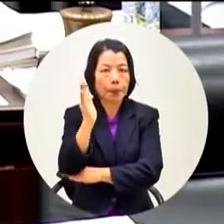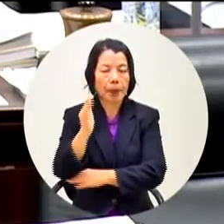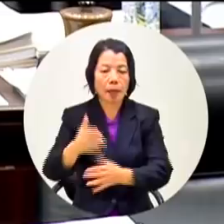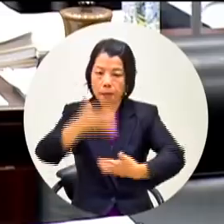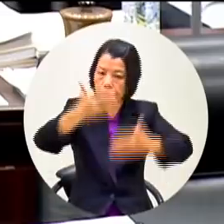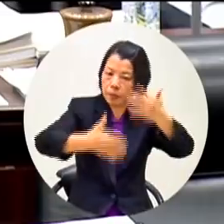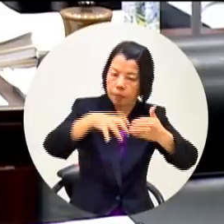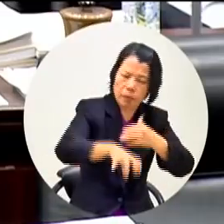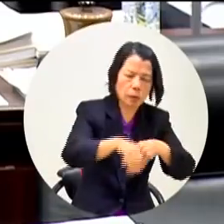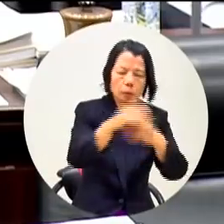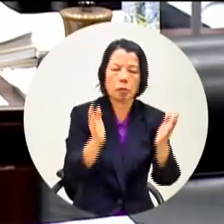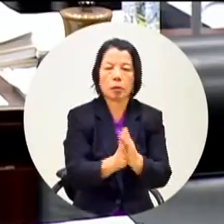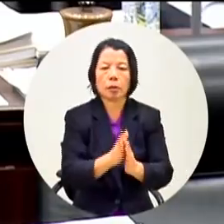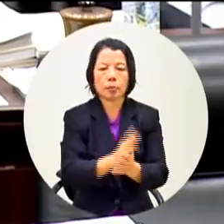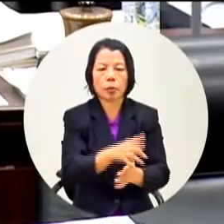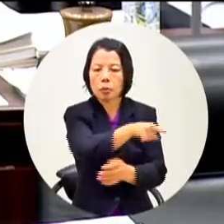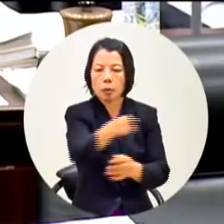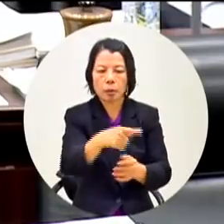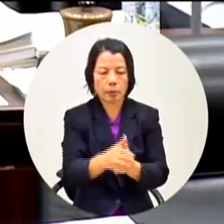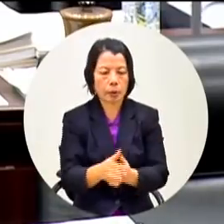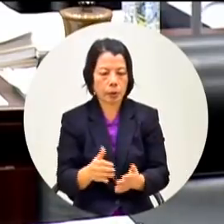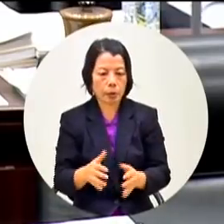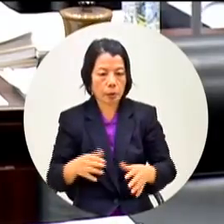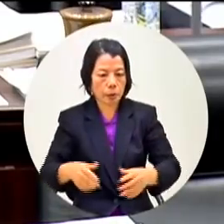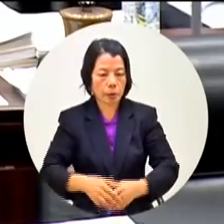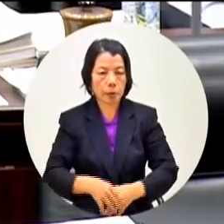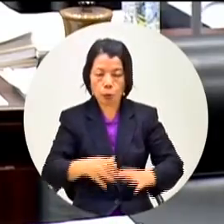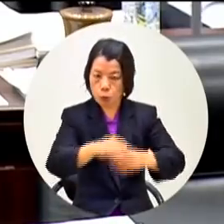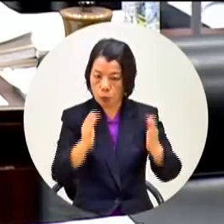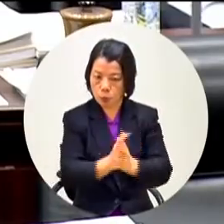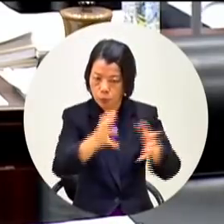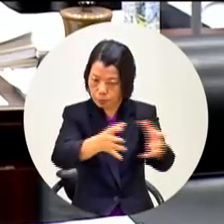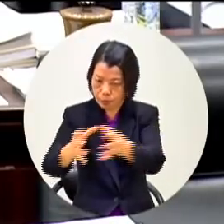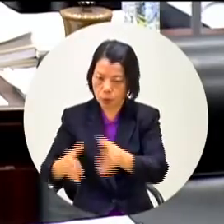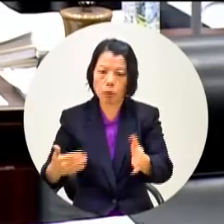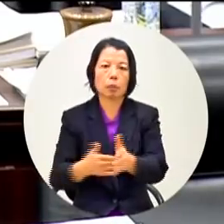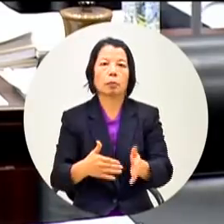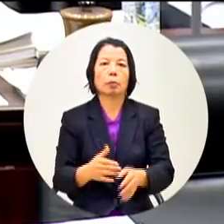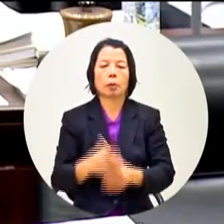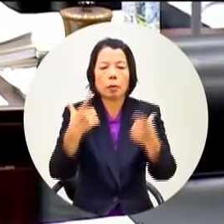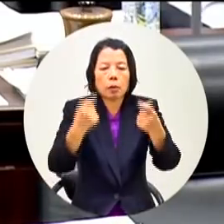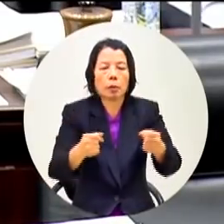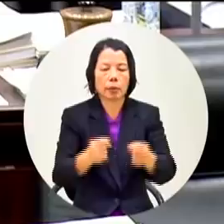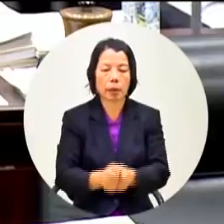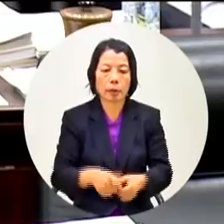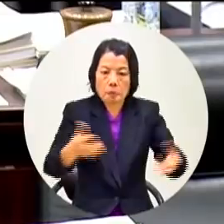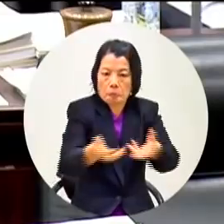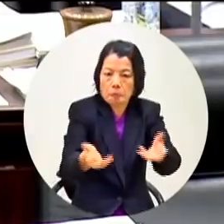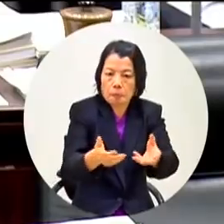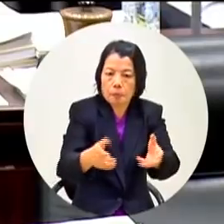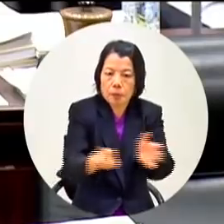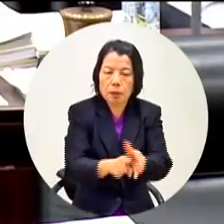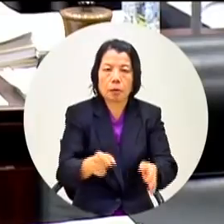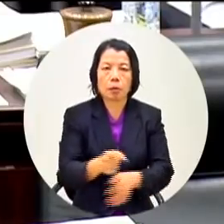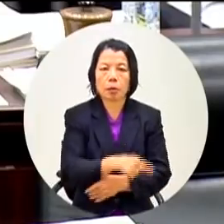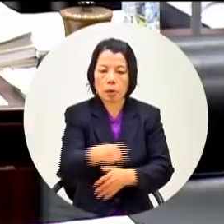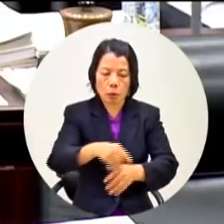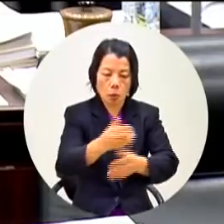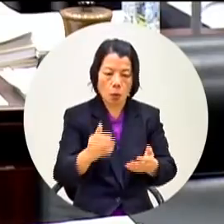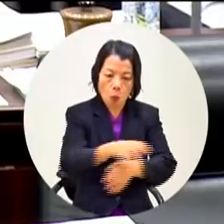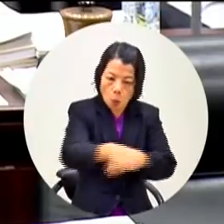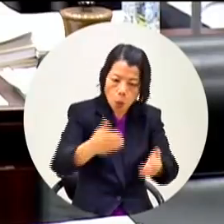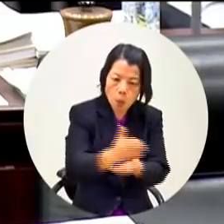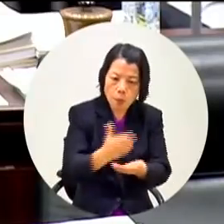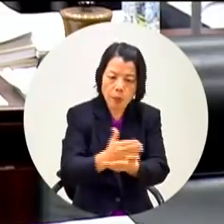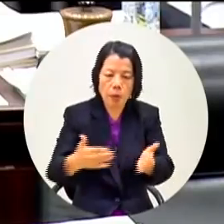在开幕了。所以，因本来在起的时阵，咱通过的环评、咱通过的交通影响评估，是